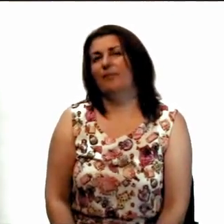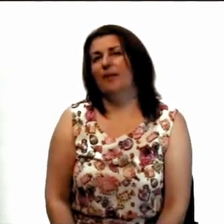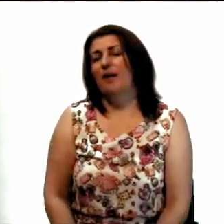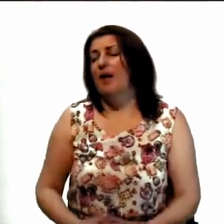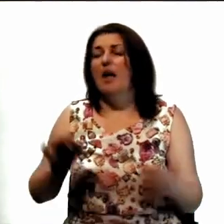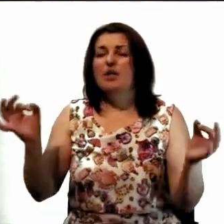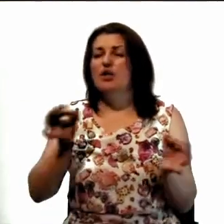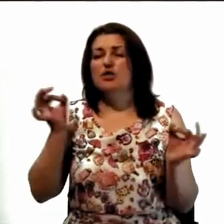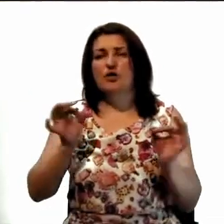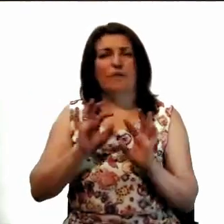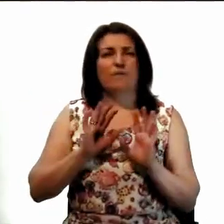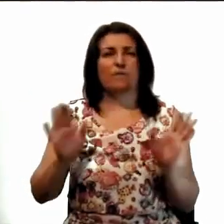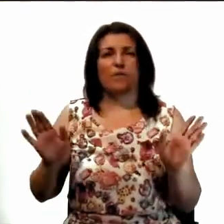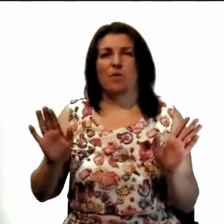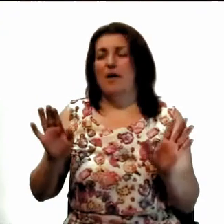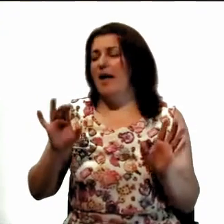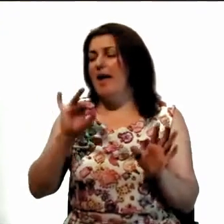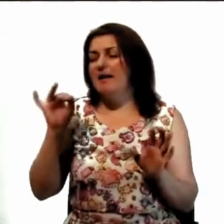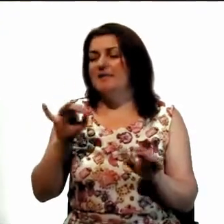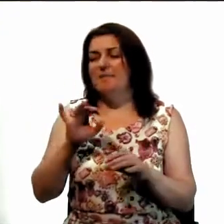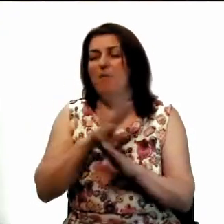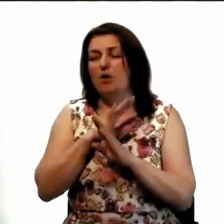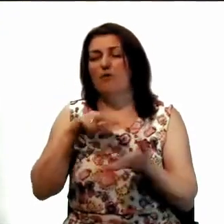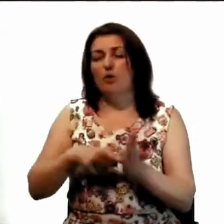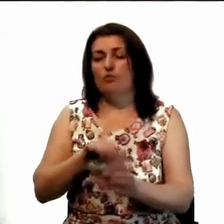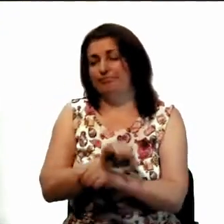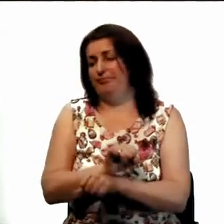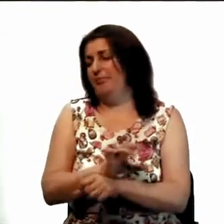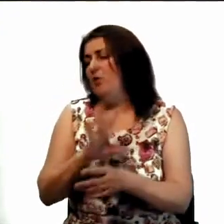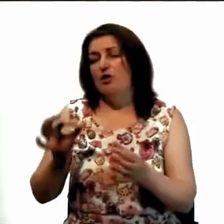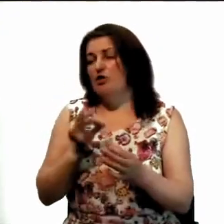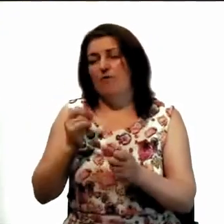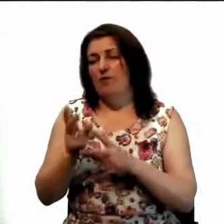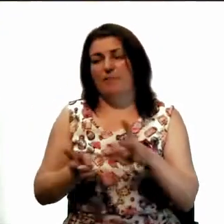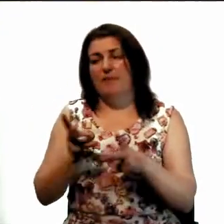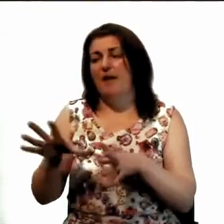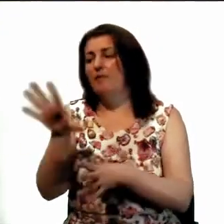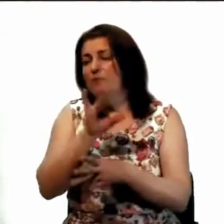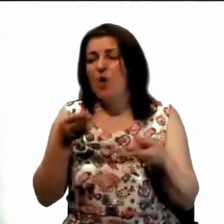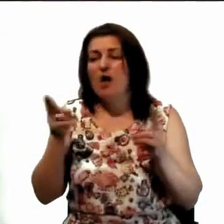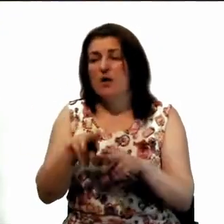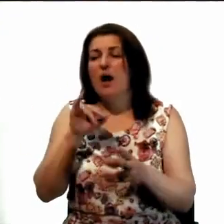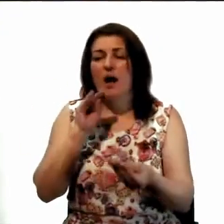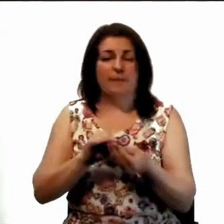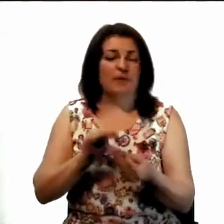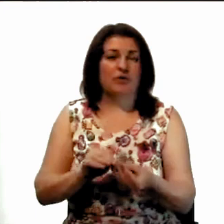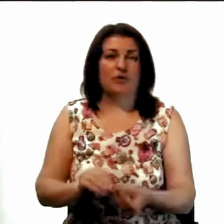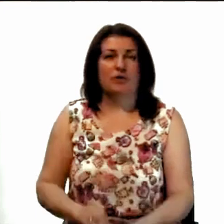Ничего не, с мертвой точки не сдвигается. Все остается как прежде.